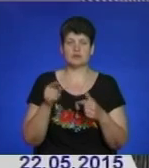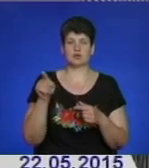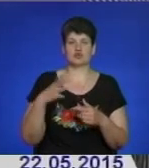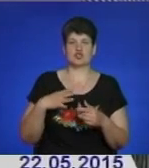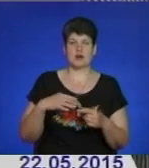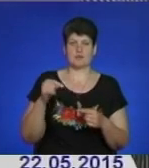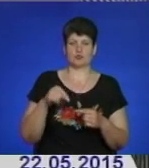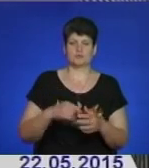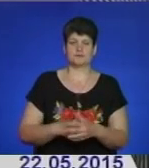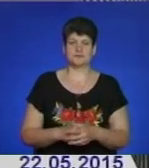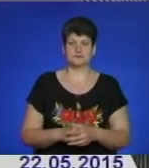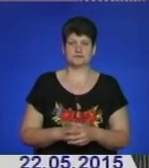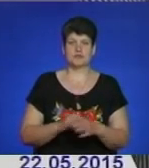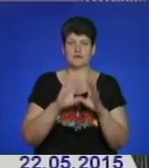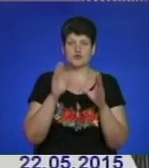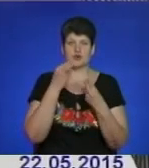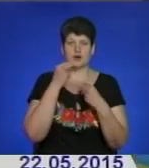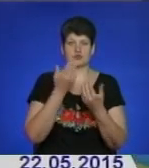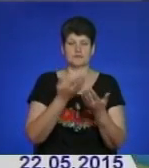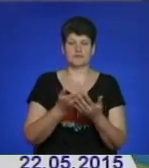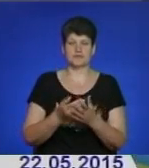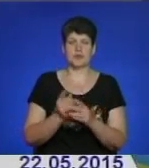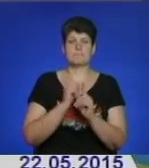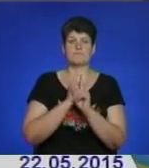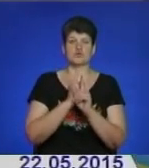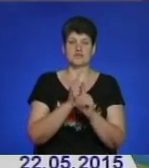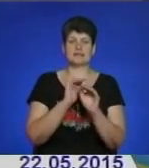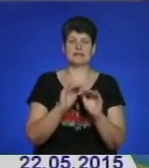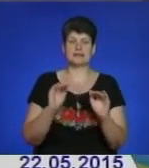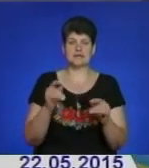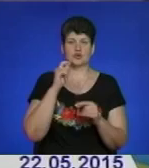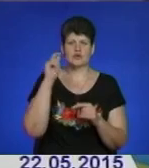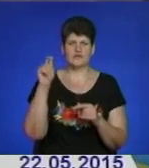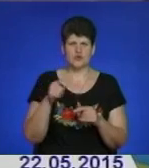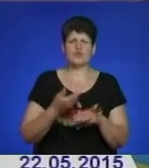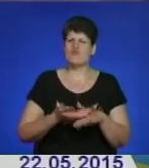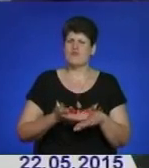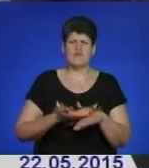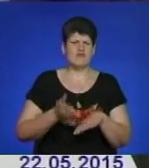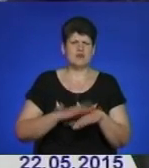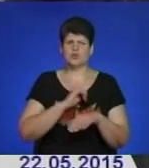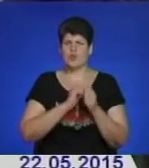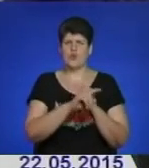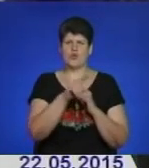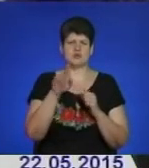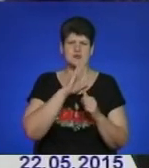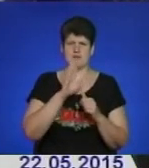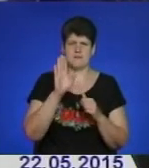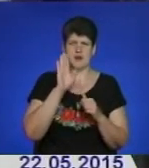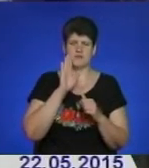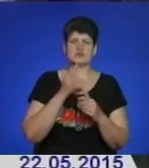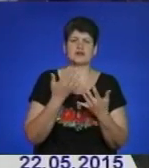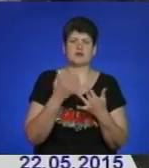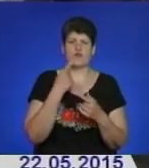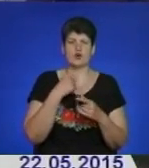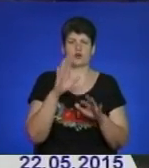чекаємо. Всього їм не краще. Проводжати дитину на війну важко для кожної матері. Вже вкотре, каже до побачення своєму